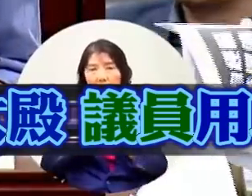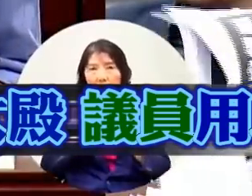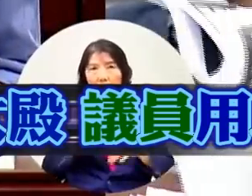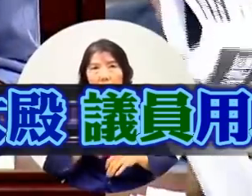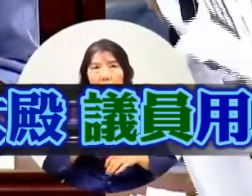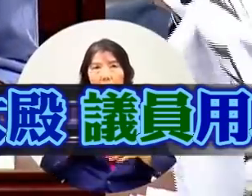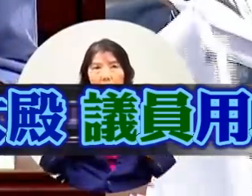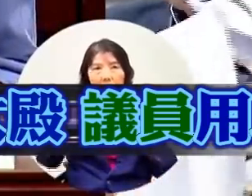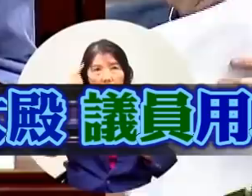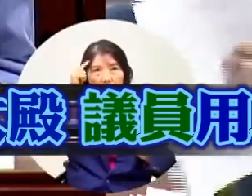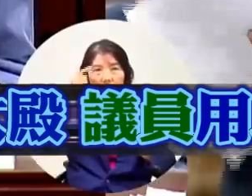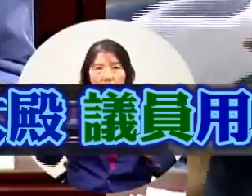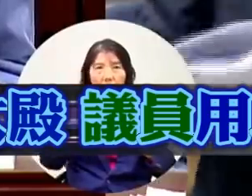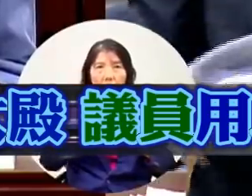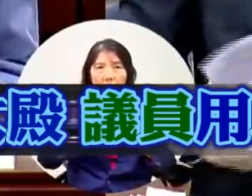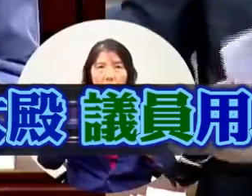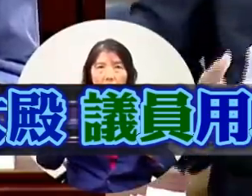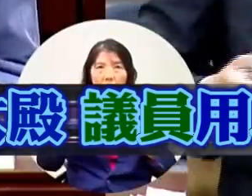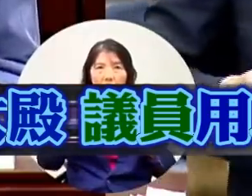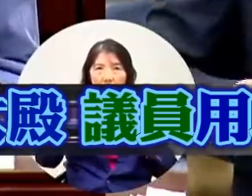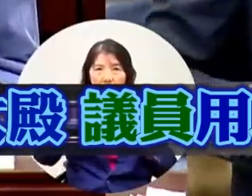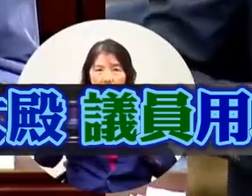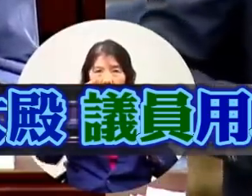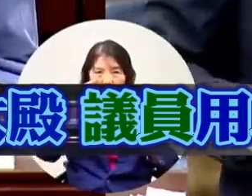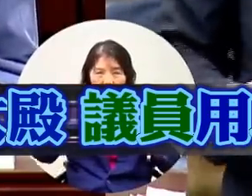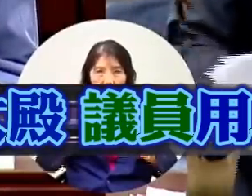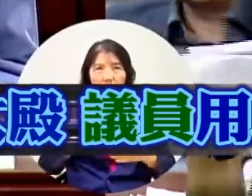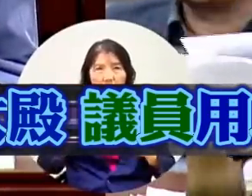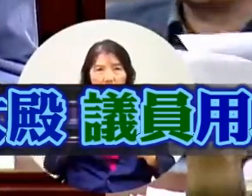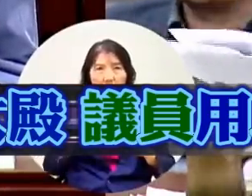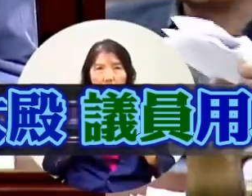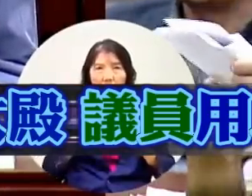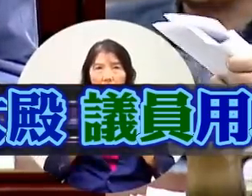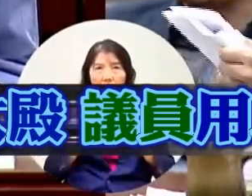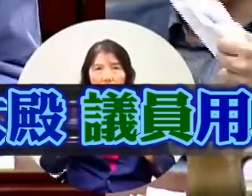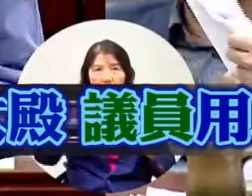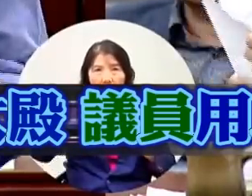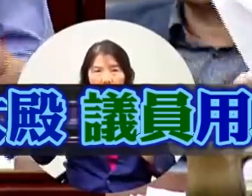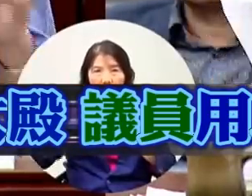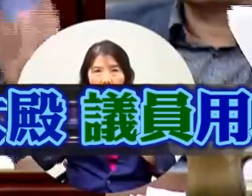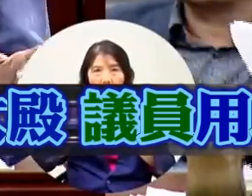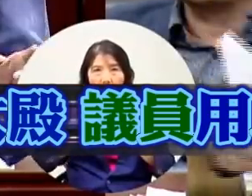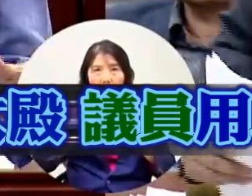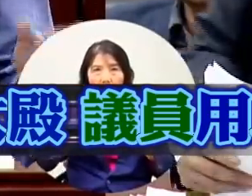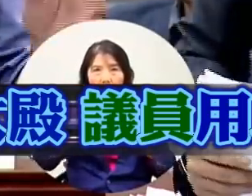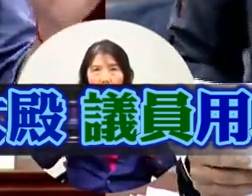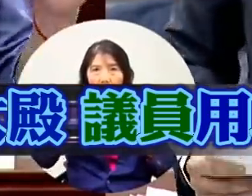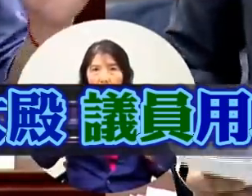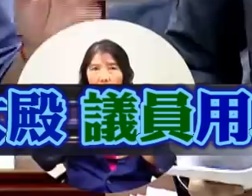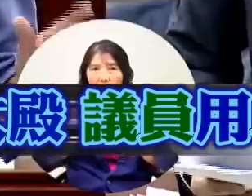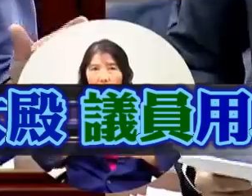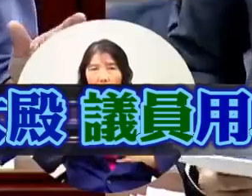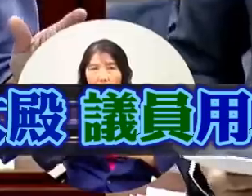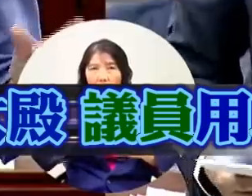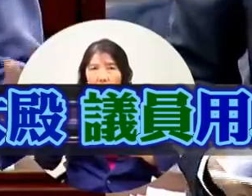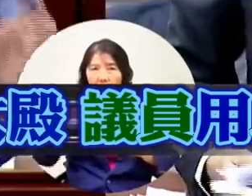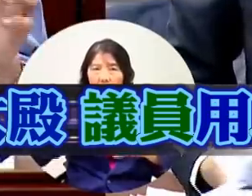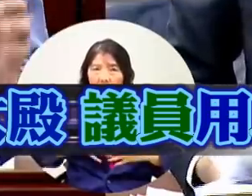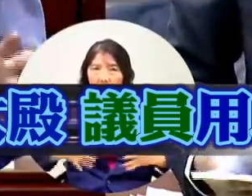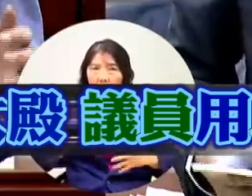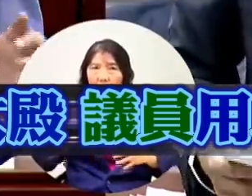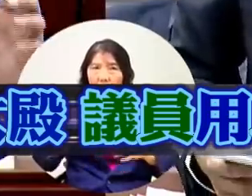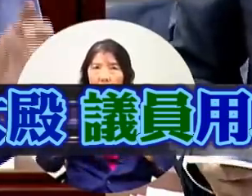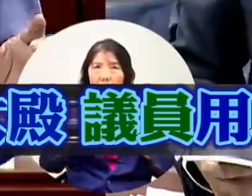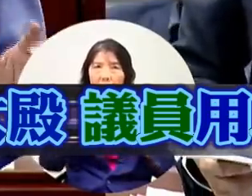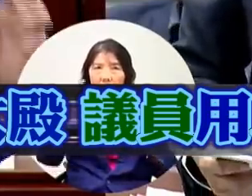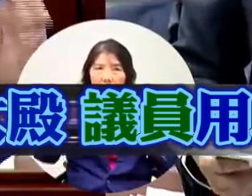得桥头科学园区我们非常的重视，但是来开餐厅不怕肚子大。对于高雄市来讲，除了桥头科学园区，我